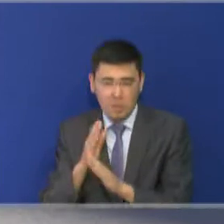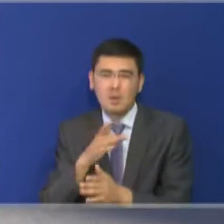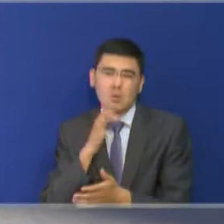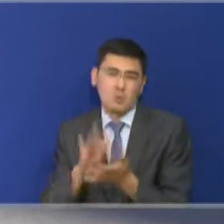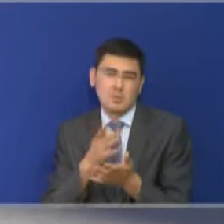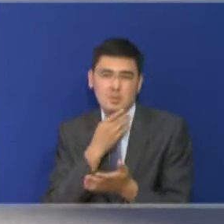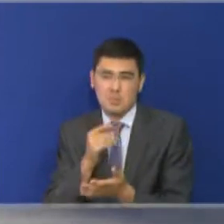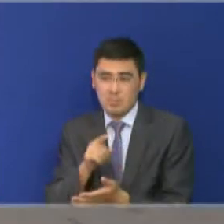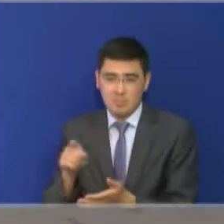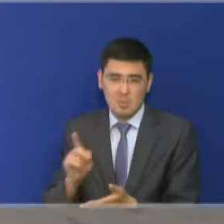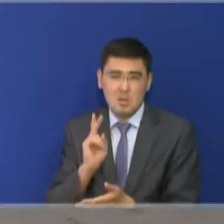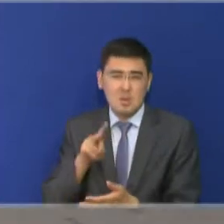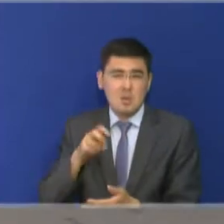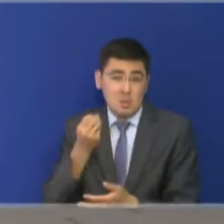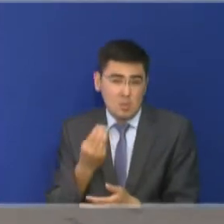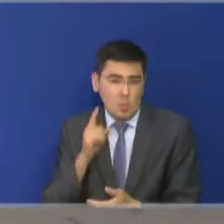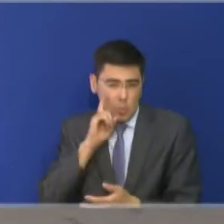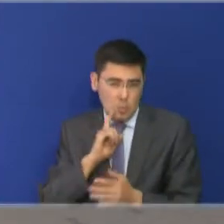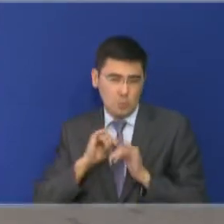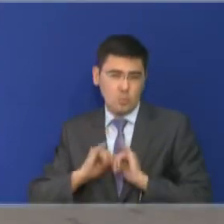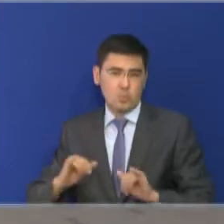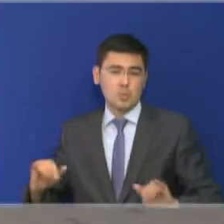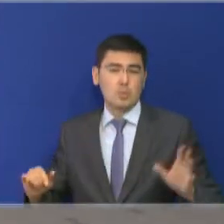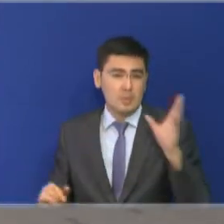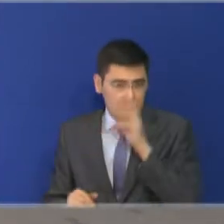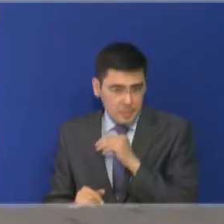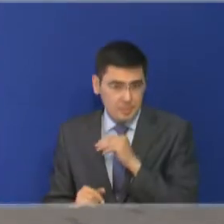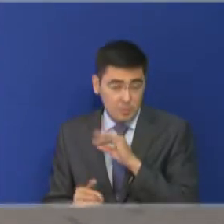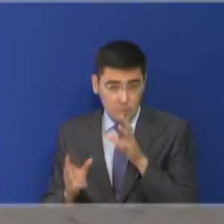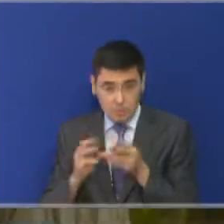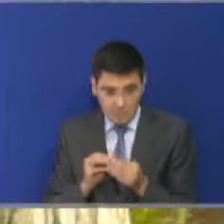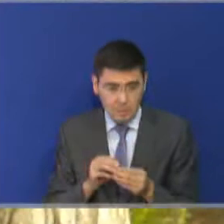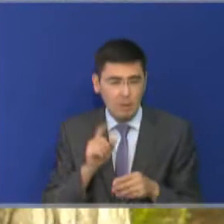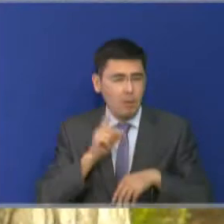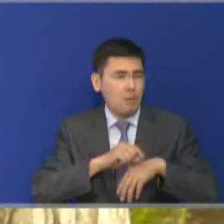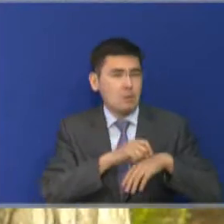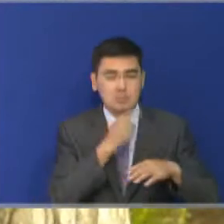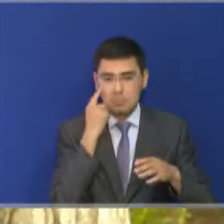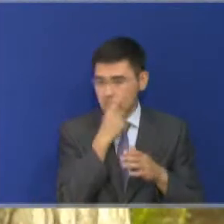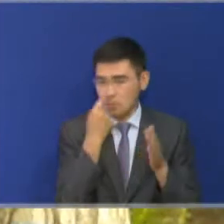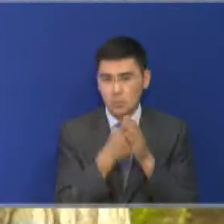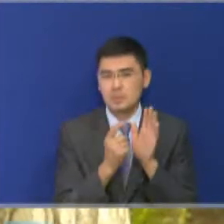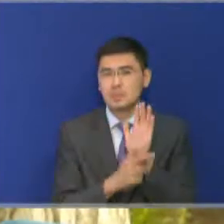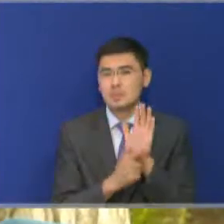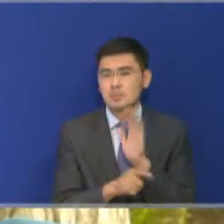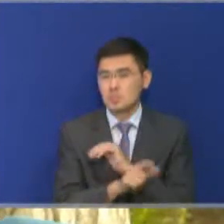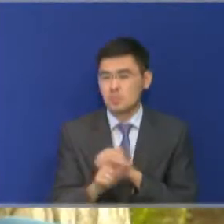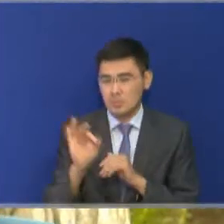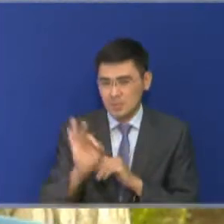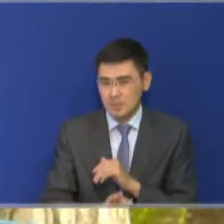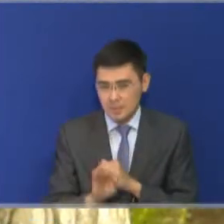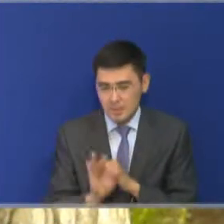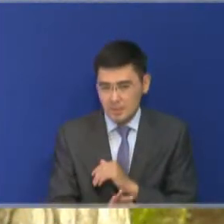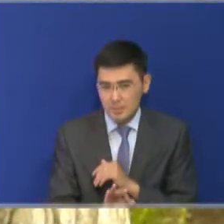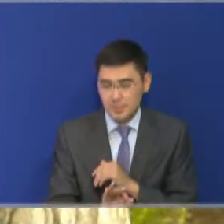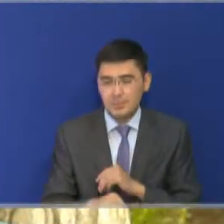саналады. Себебі әдетте жалпы аурушаңдықтың 70%-на дейін тіркеледі. Основные симптомы пищевого рикетсиоза.